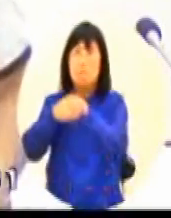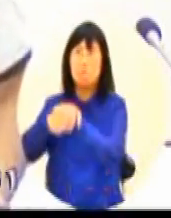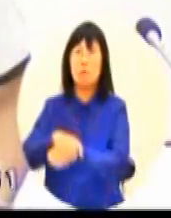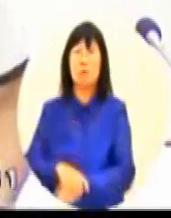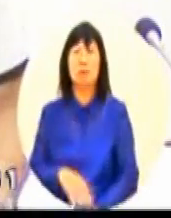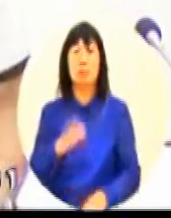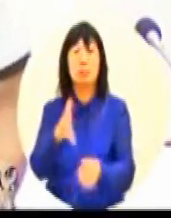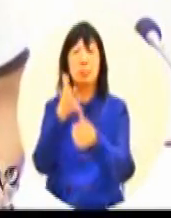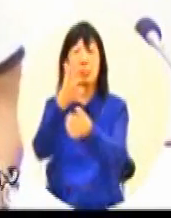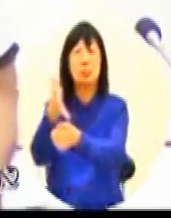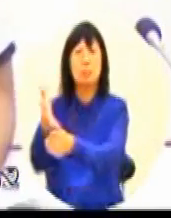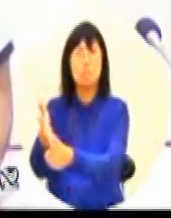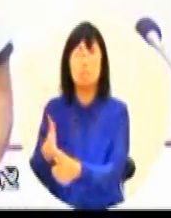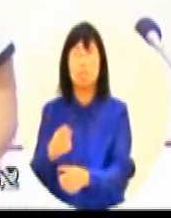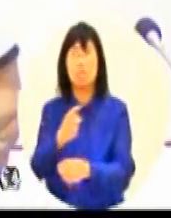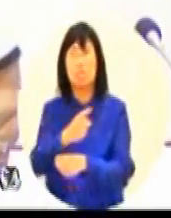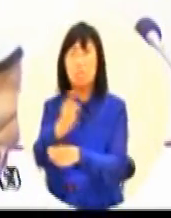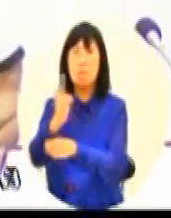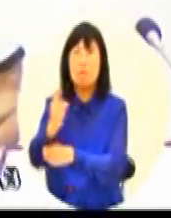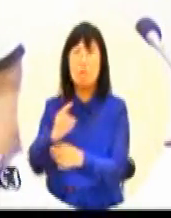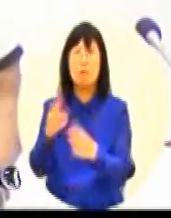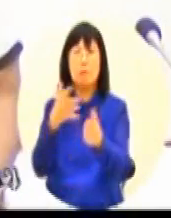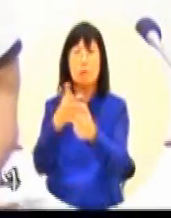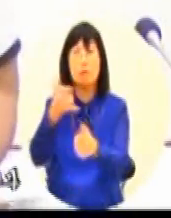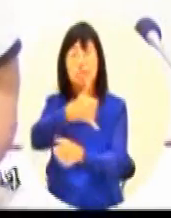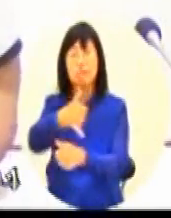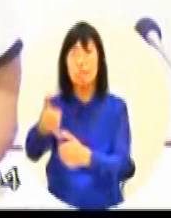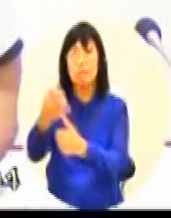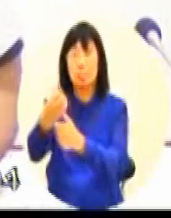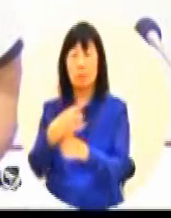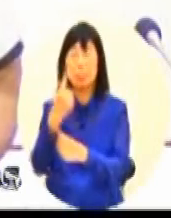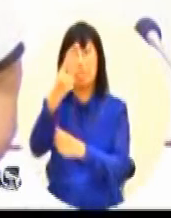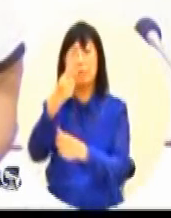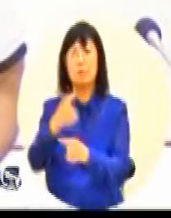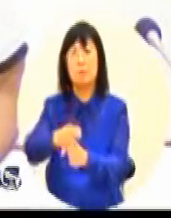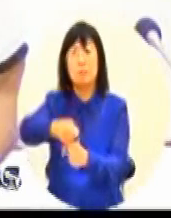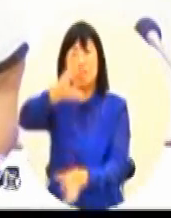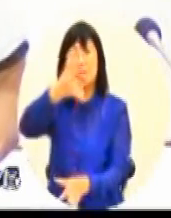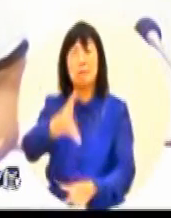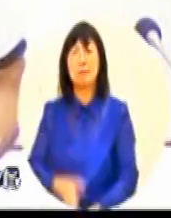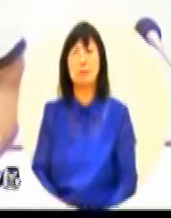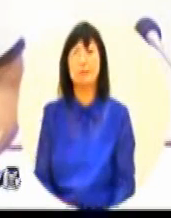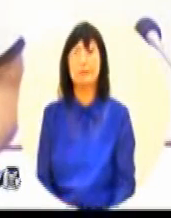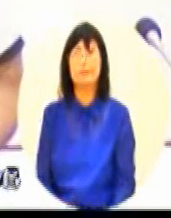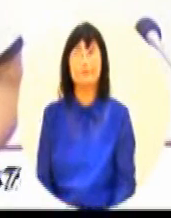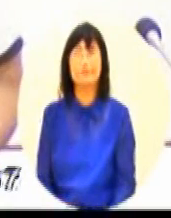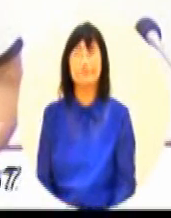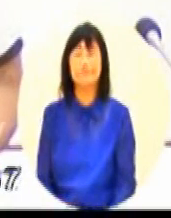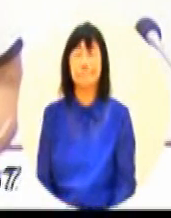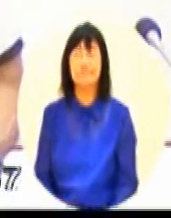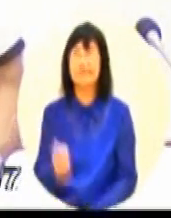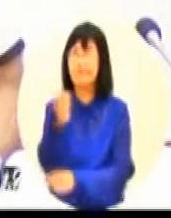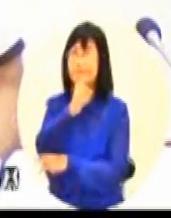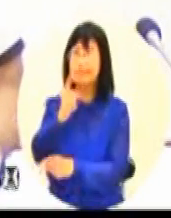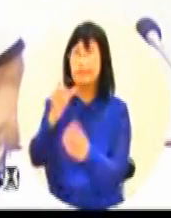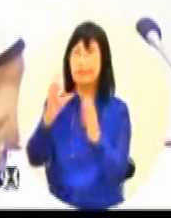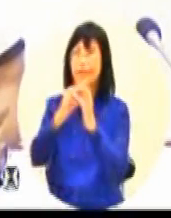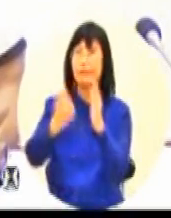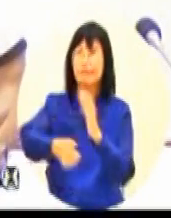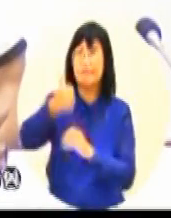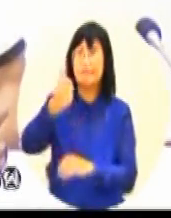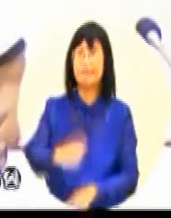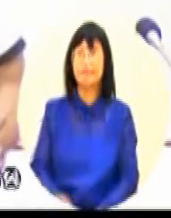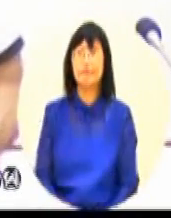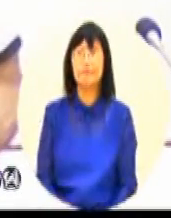队员啊，很高讲一句话啦，伊讲啥呢？消防局长，伊讲